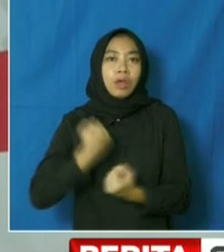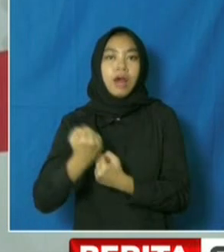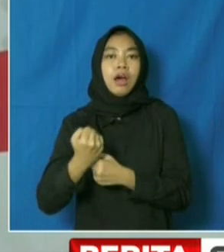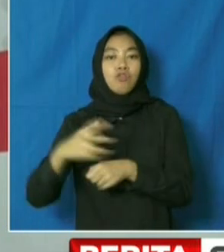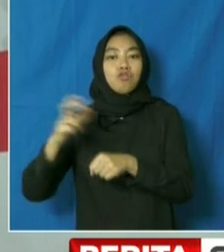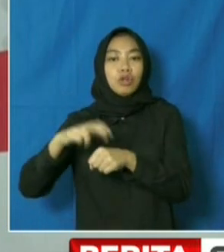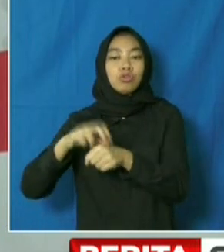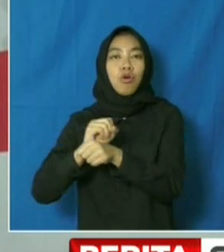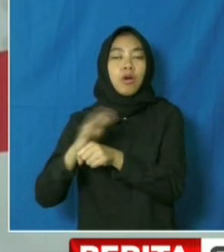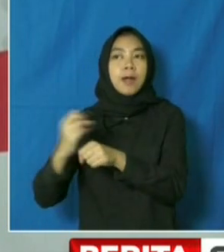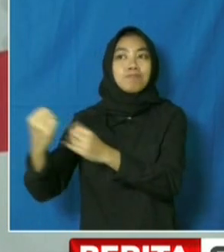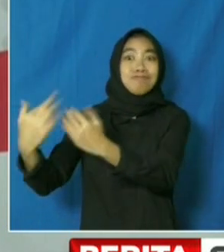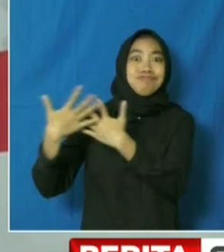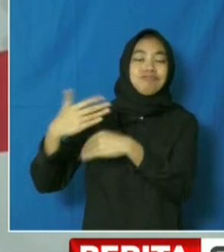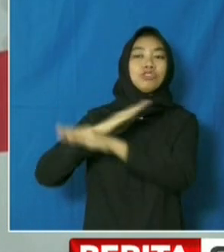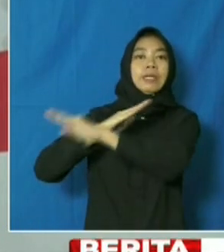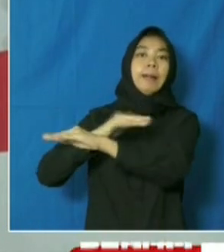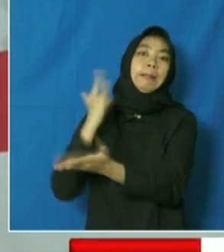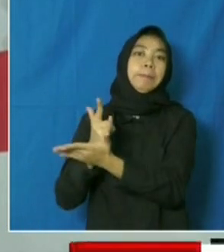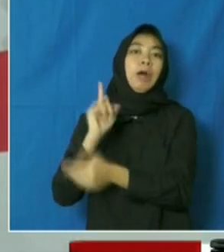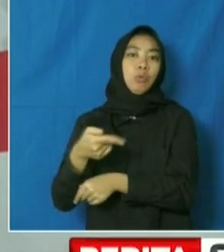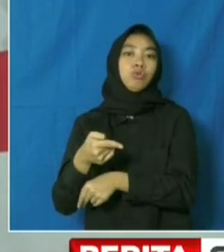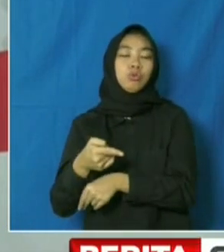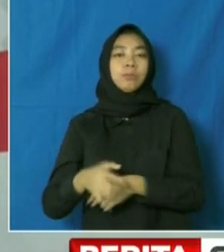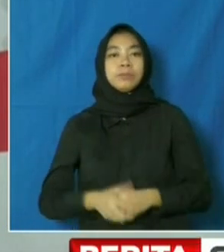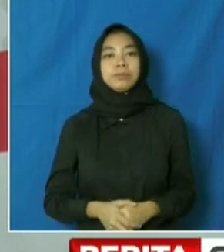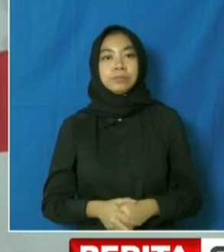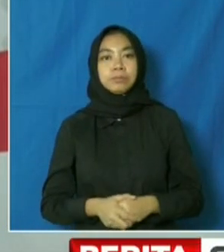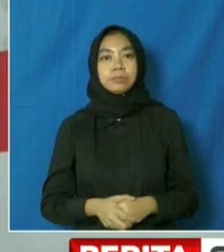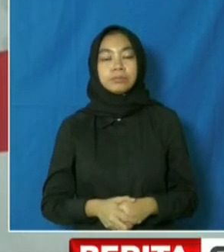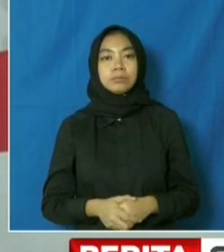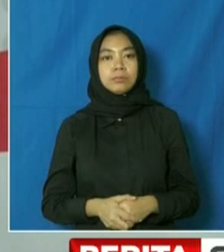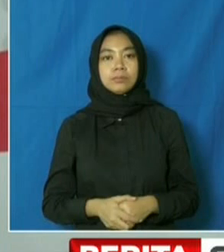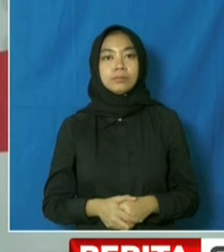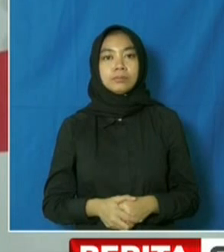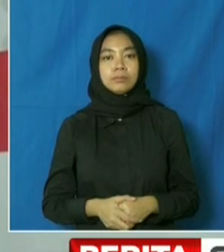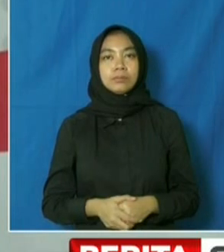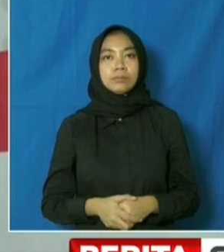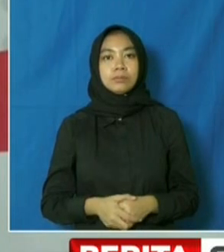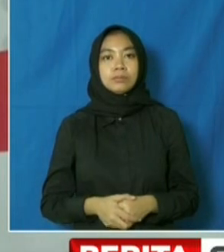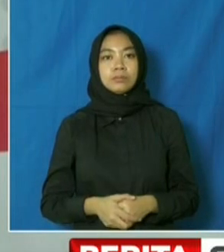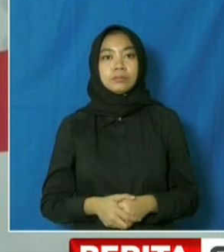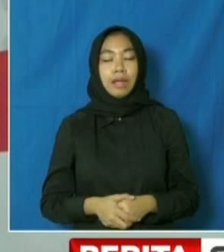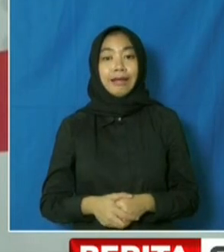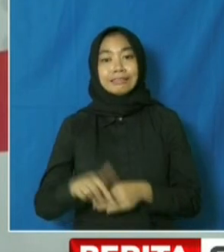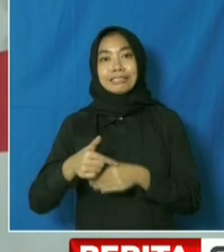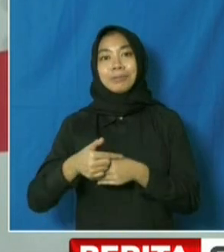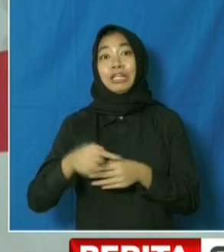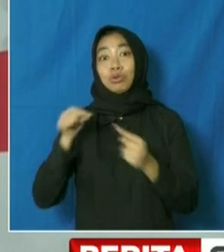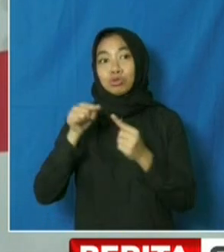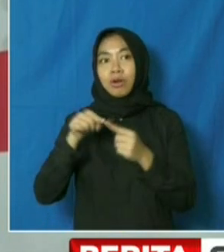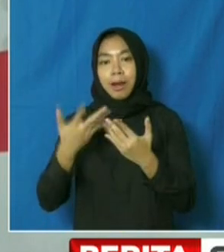mencegah peredaran kofit a19 sementara untuk perlindungan